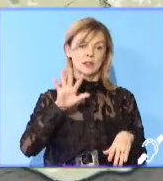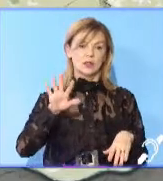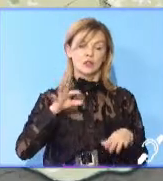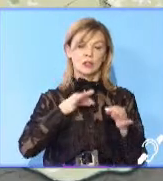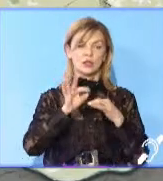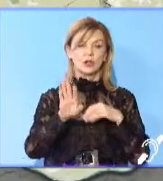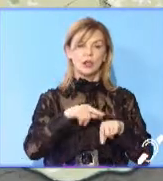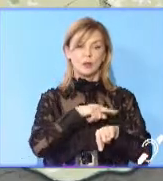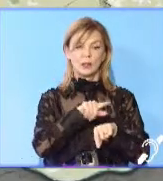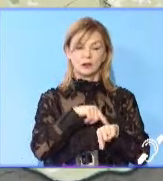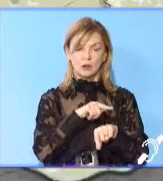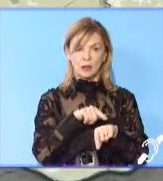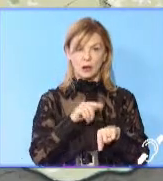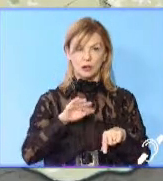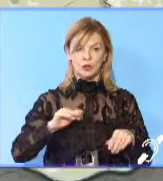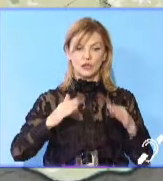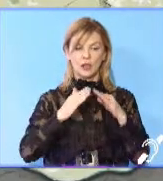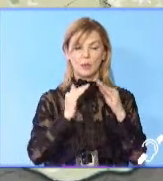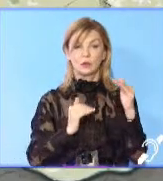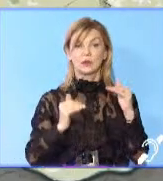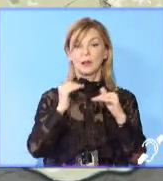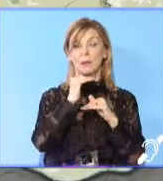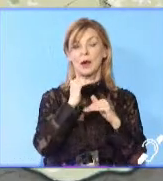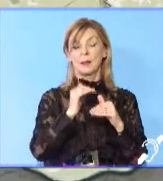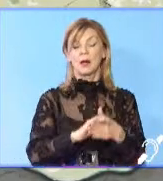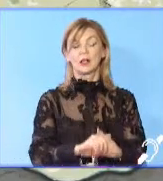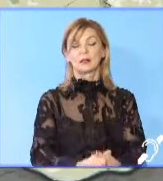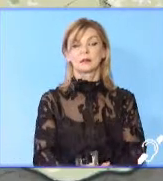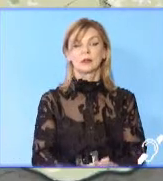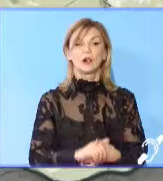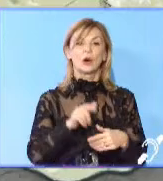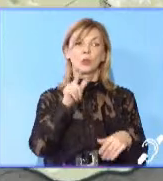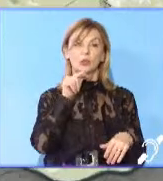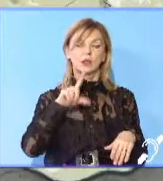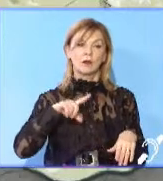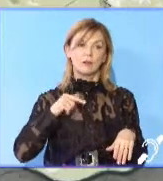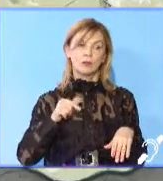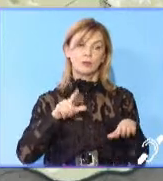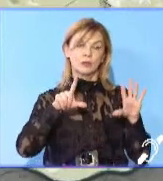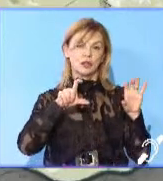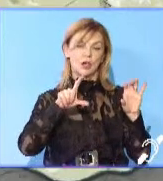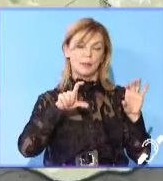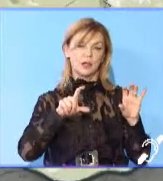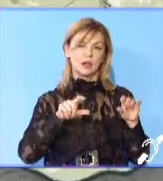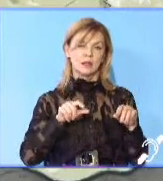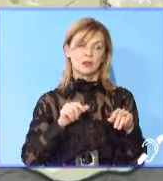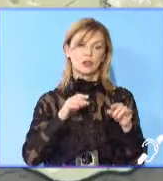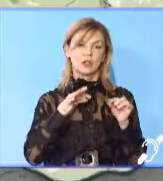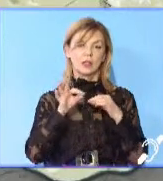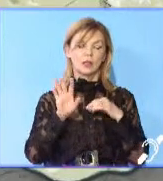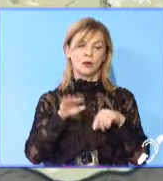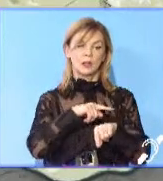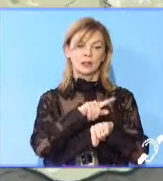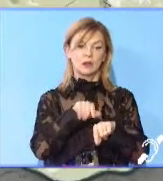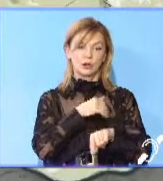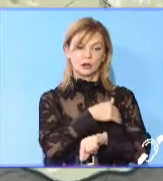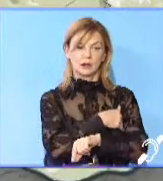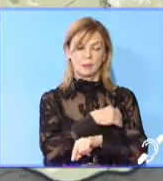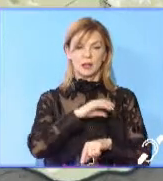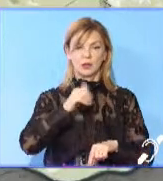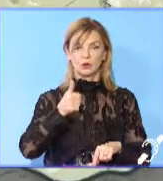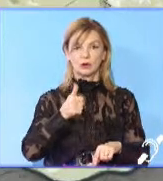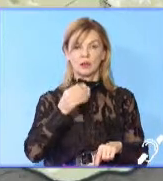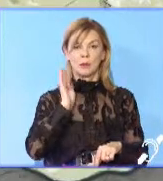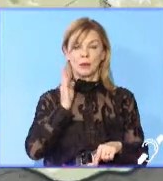de km pe oră, dar și la munte cu viteze mai mari pe creste, unde vor fi rafale de 70 de km pe oră. Temperaturile maxime